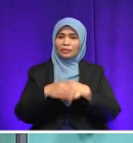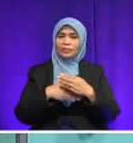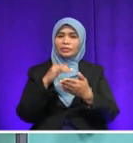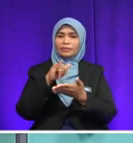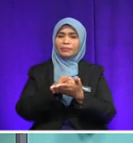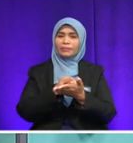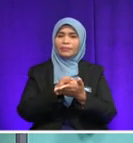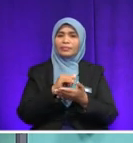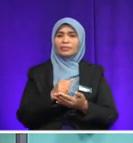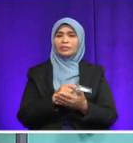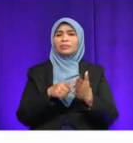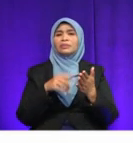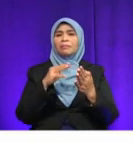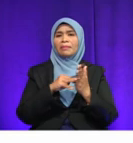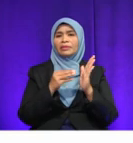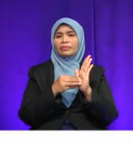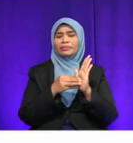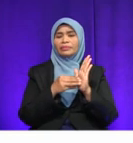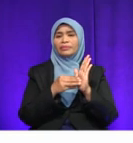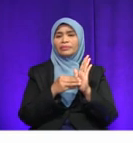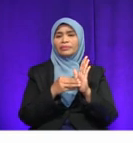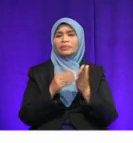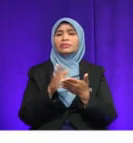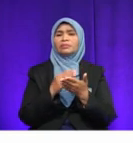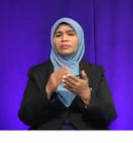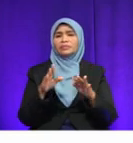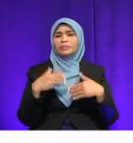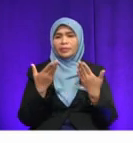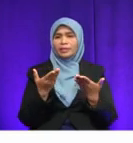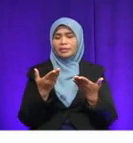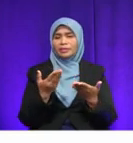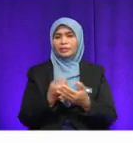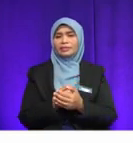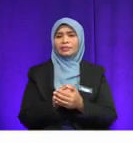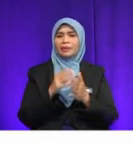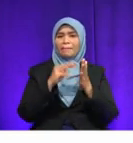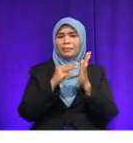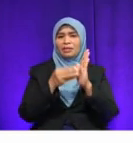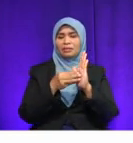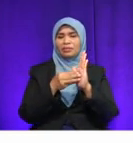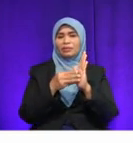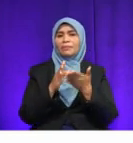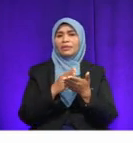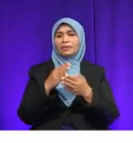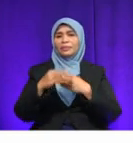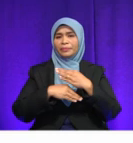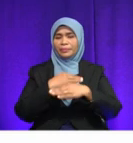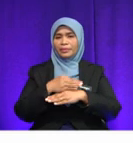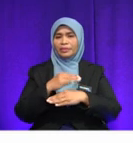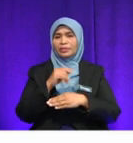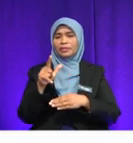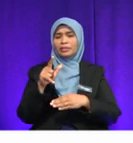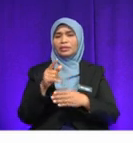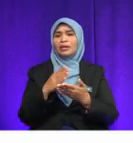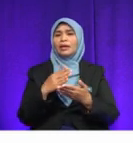Nah aku masuk menyapu baluta nih sapu yang macam mana Oke kita tengok maksud menyapu balutan ialah